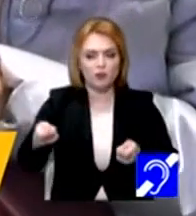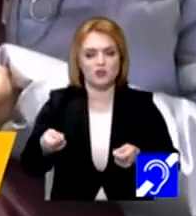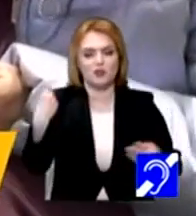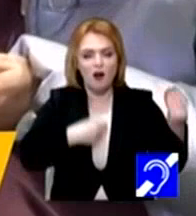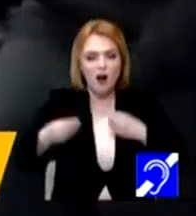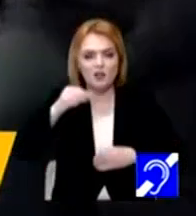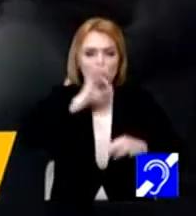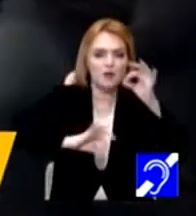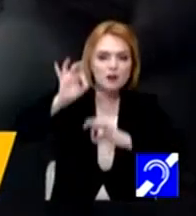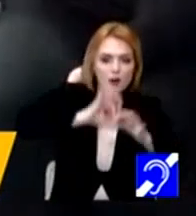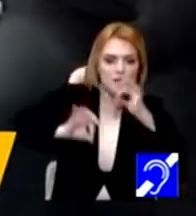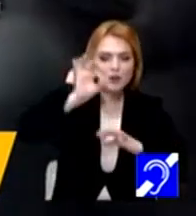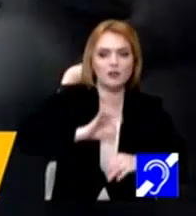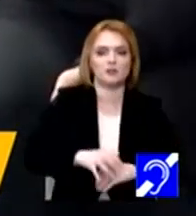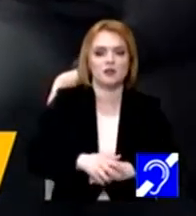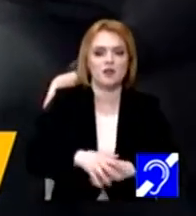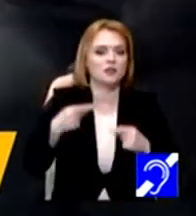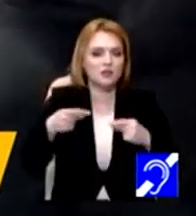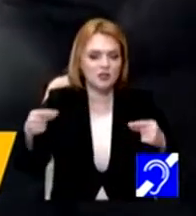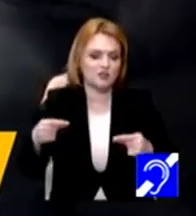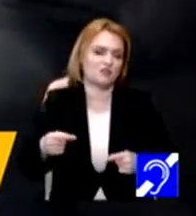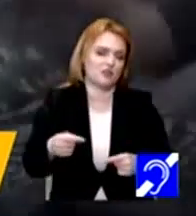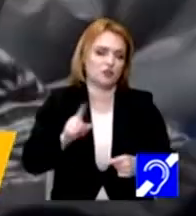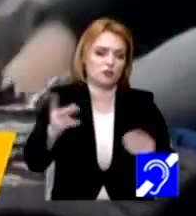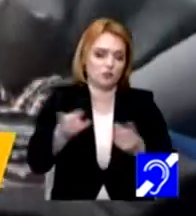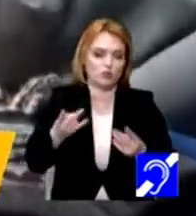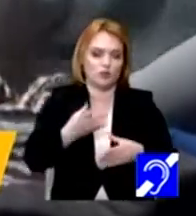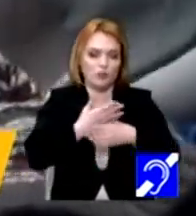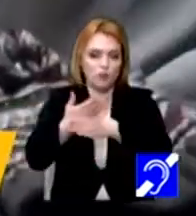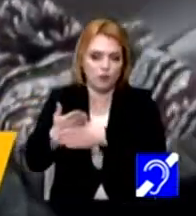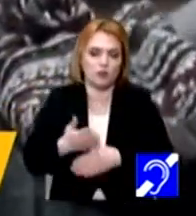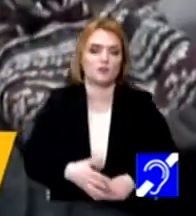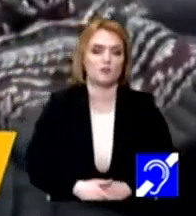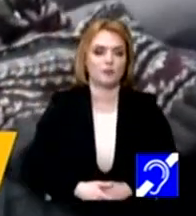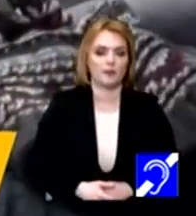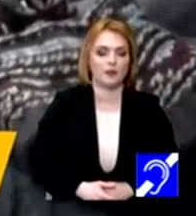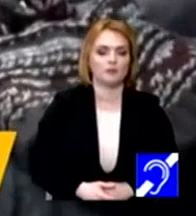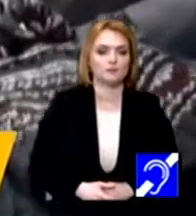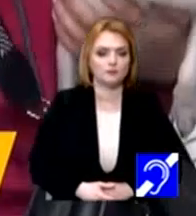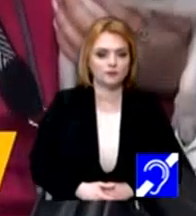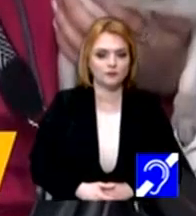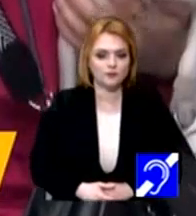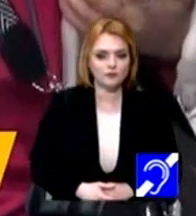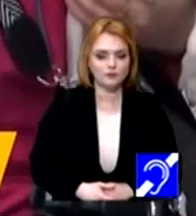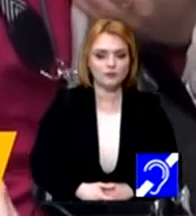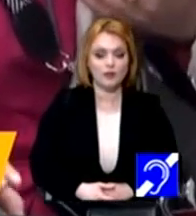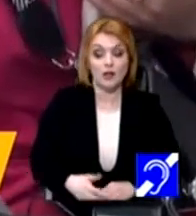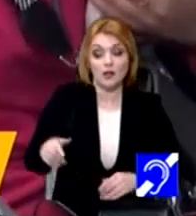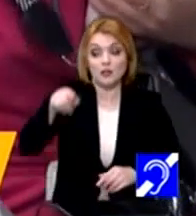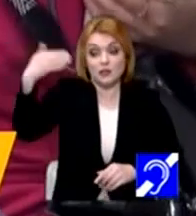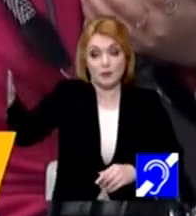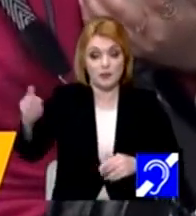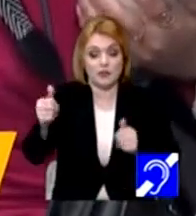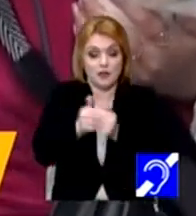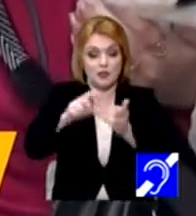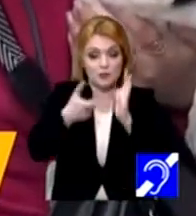de medicamente, de tot felul de produse de mâncare. Dincolo, în sala de lângă noi,